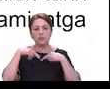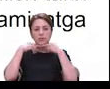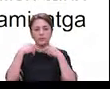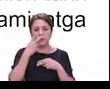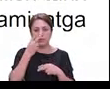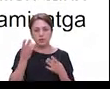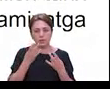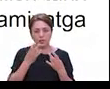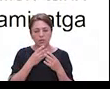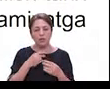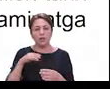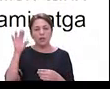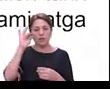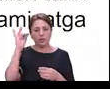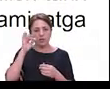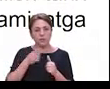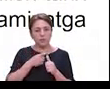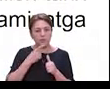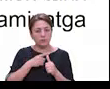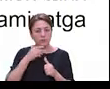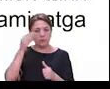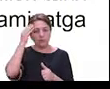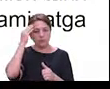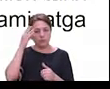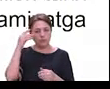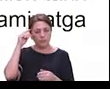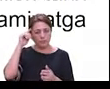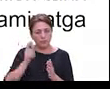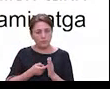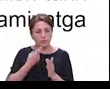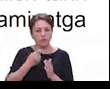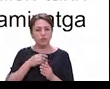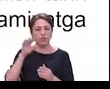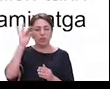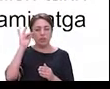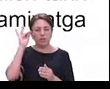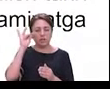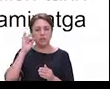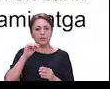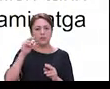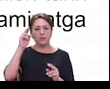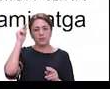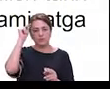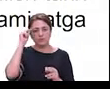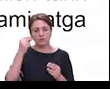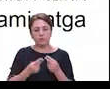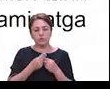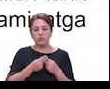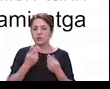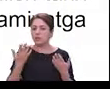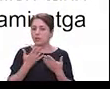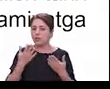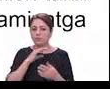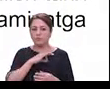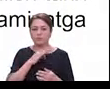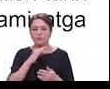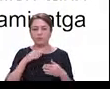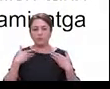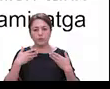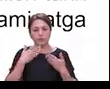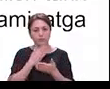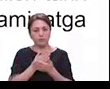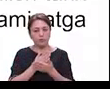kerak? Tarixiy atamaning mazmunini bilish tarix fanini o'rganishda qanday ahamiyatga ega? Aziz